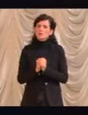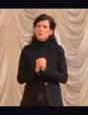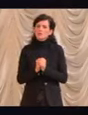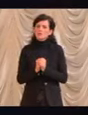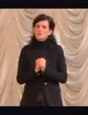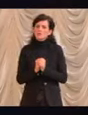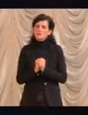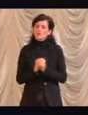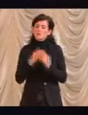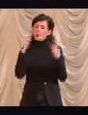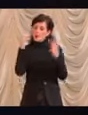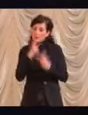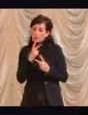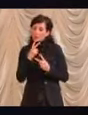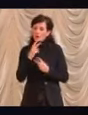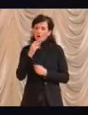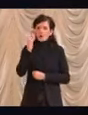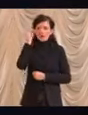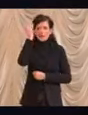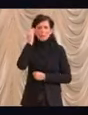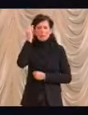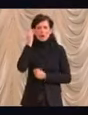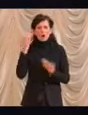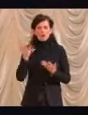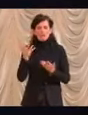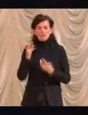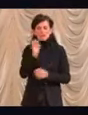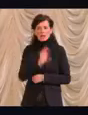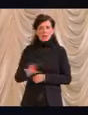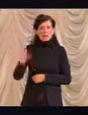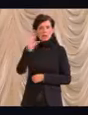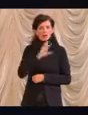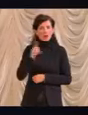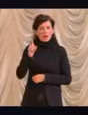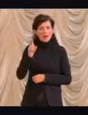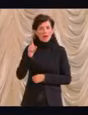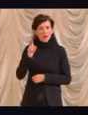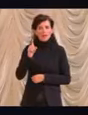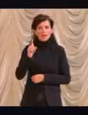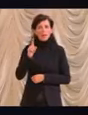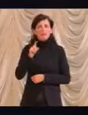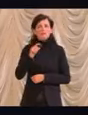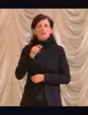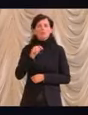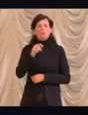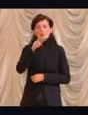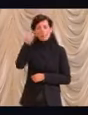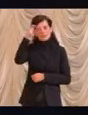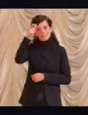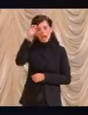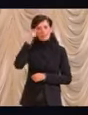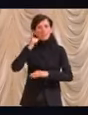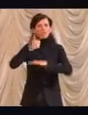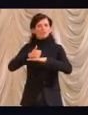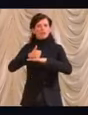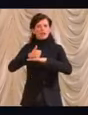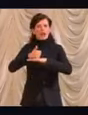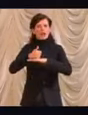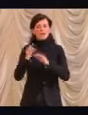bond non europei ma garantiti soltanto dagli stati sovrani che sono d'accordo con un'emissione